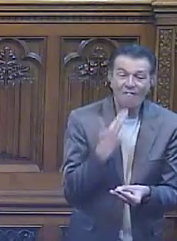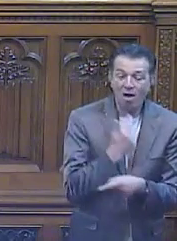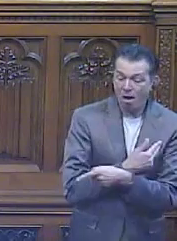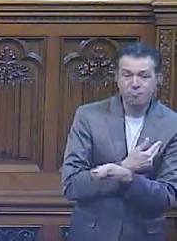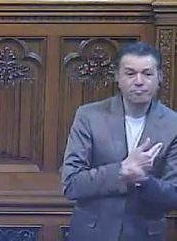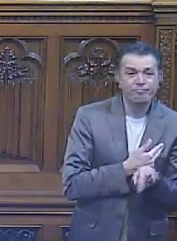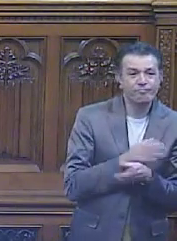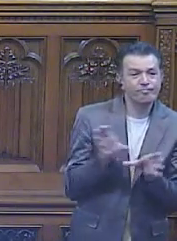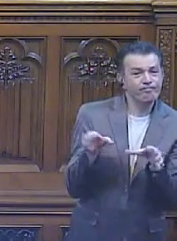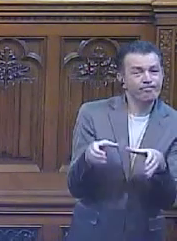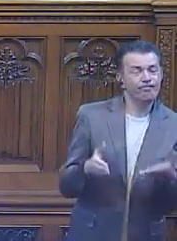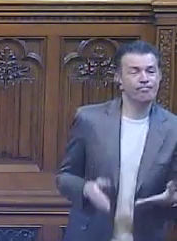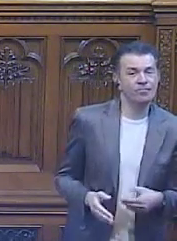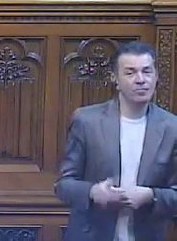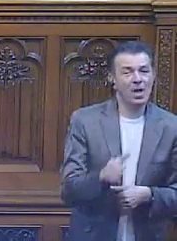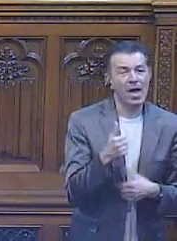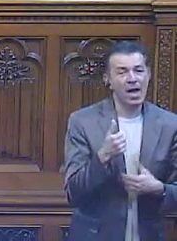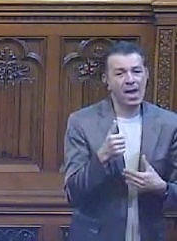lassen.